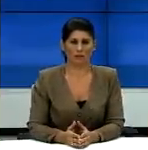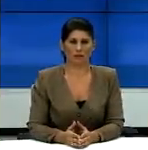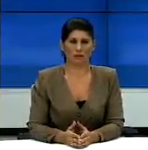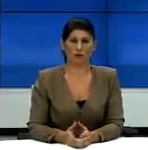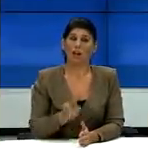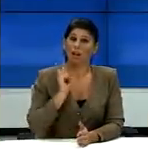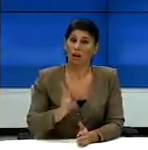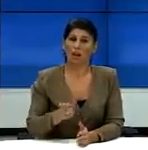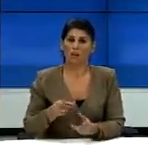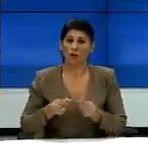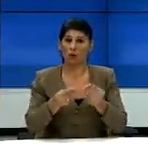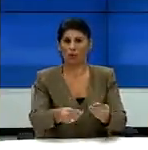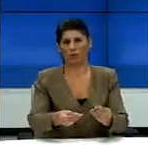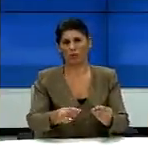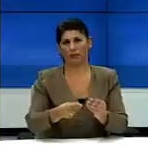Κακώς δώσατε την Πάρο ως παράδειγμα.